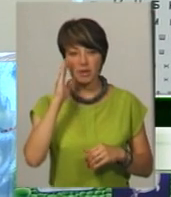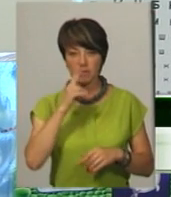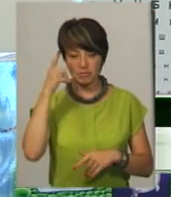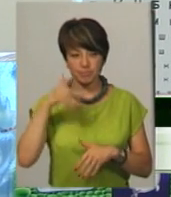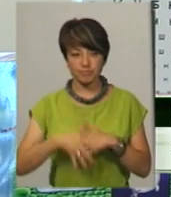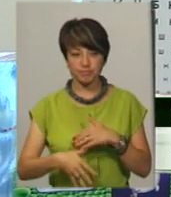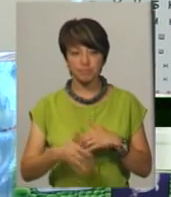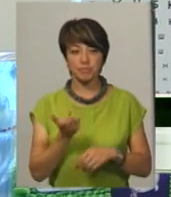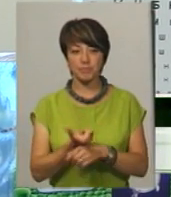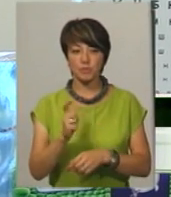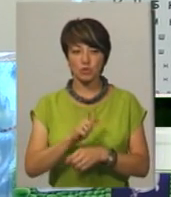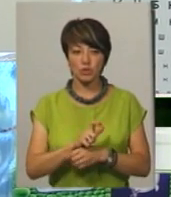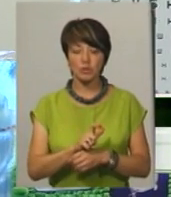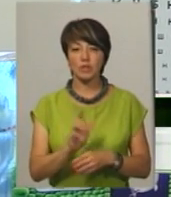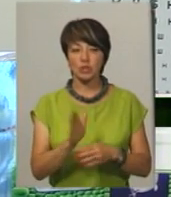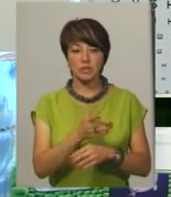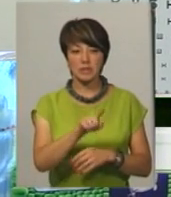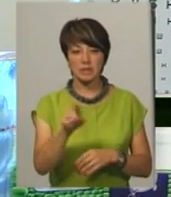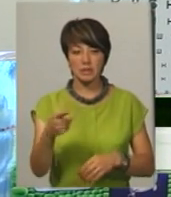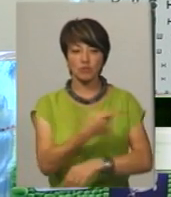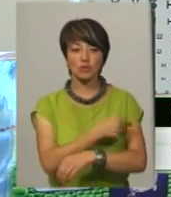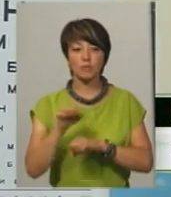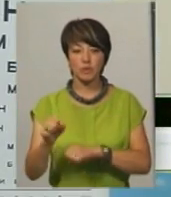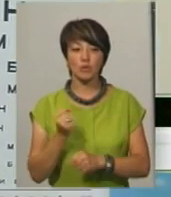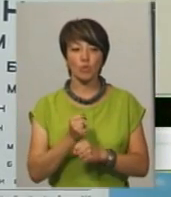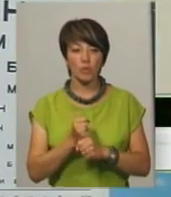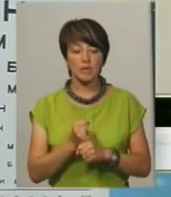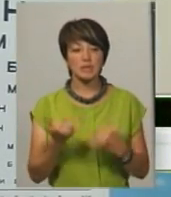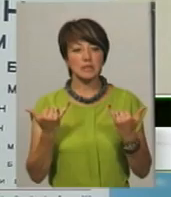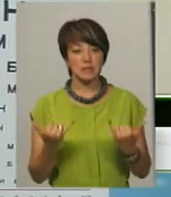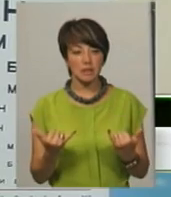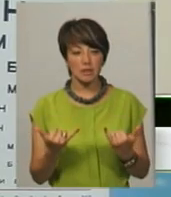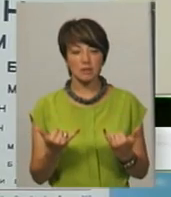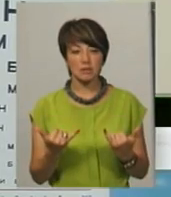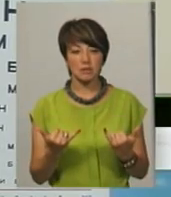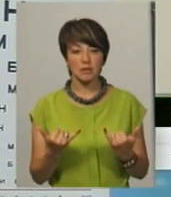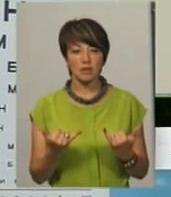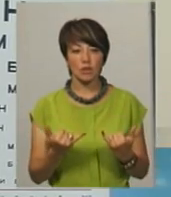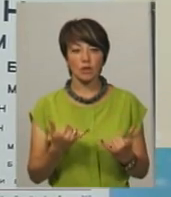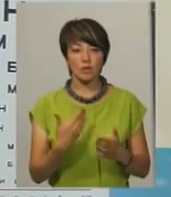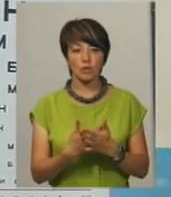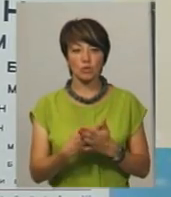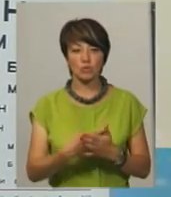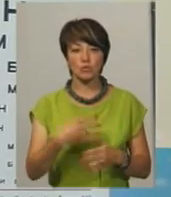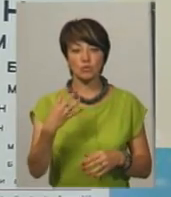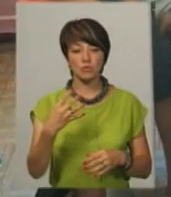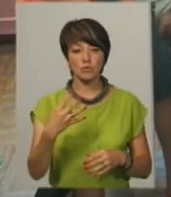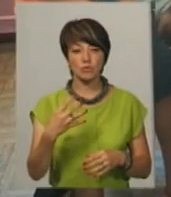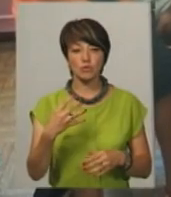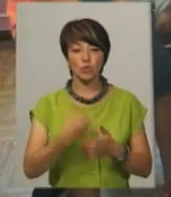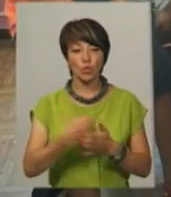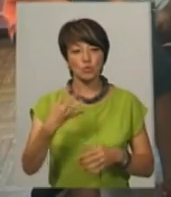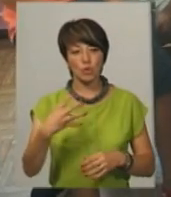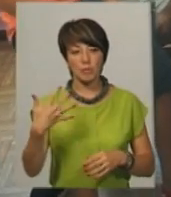свідомішими і більша частина них щеплення все ж таки доробляє. Ну, зараз на даний момент до чоловік 40-50 є кожен день.